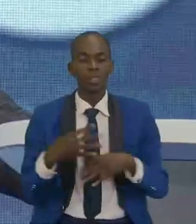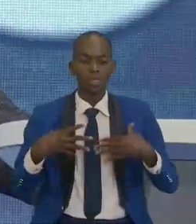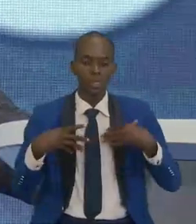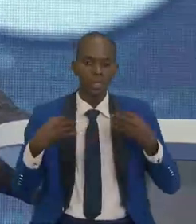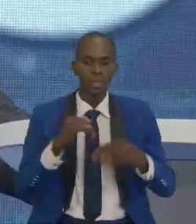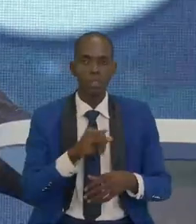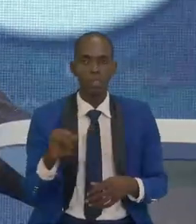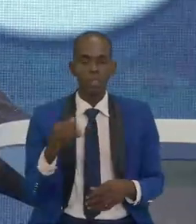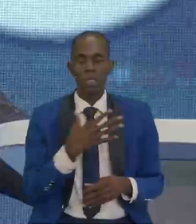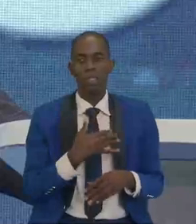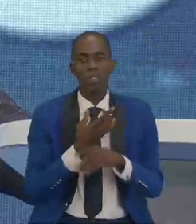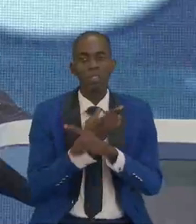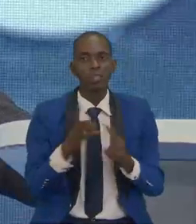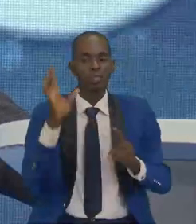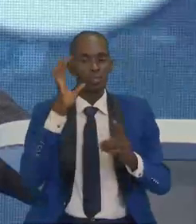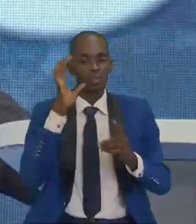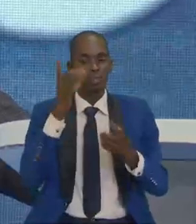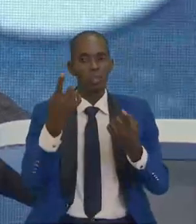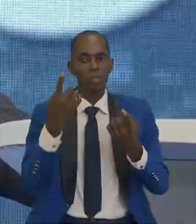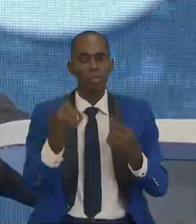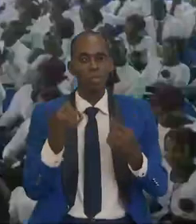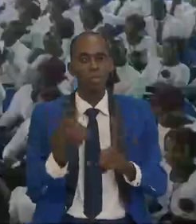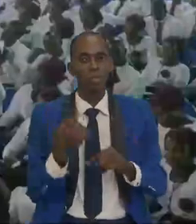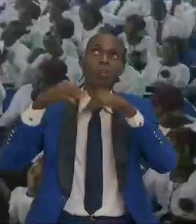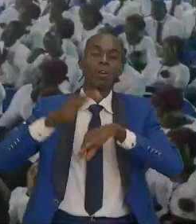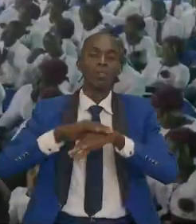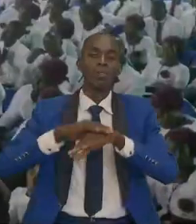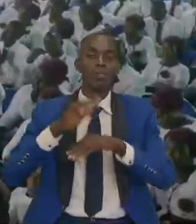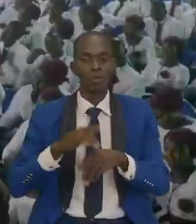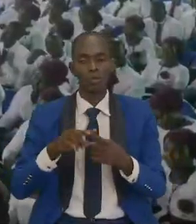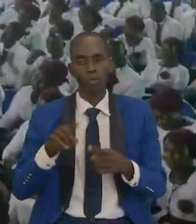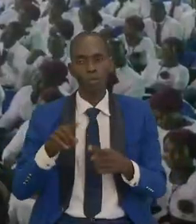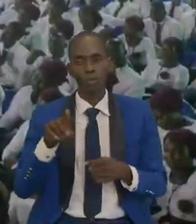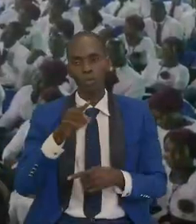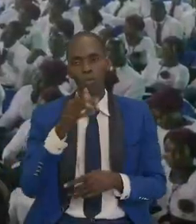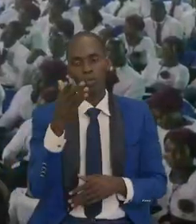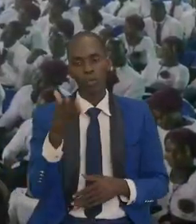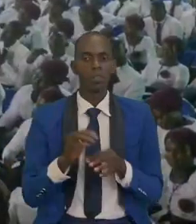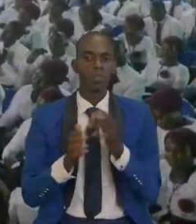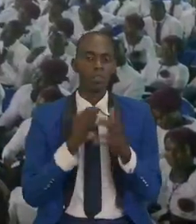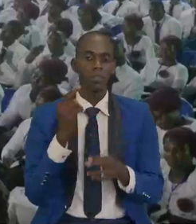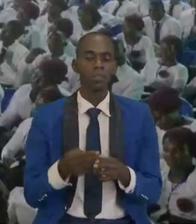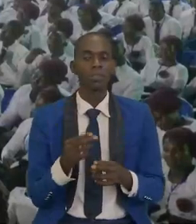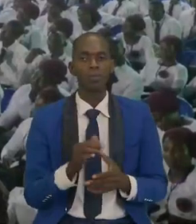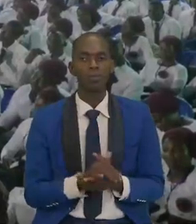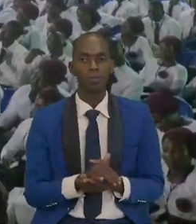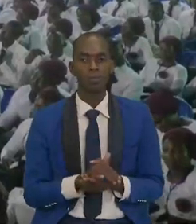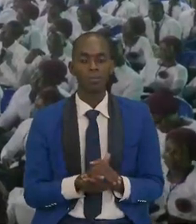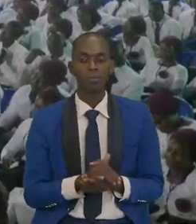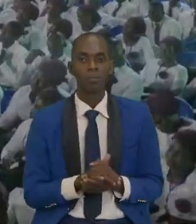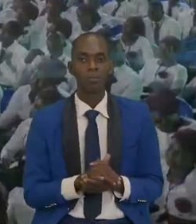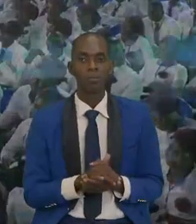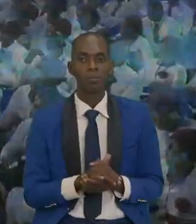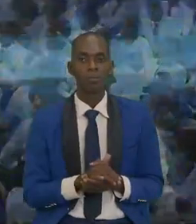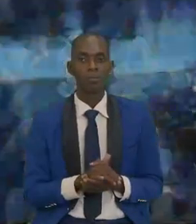comme vous l'embrassez ce soir, la guérison et la délivrance descendront du ciel